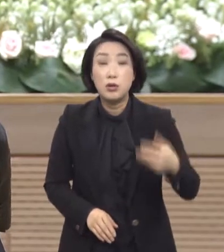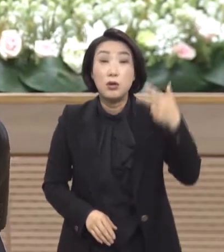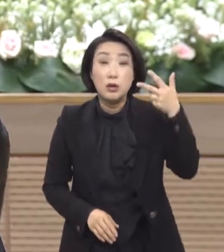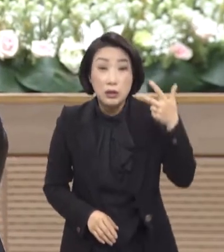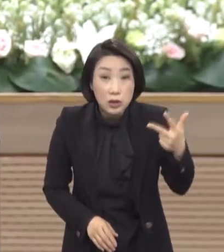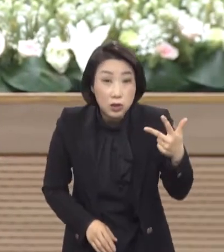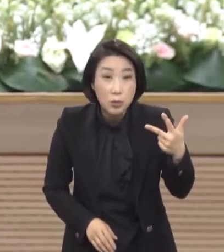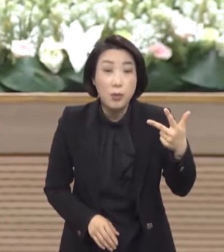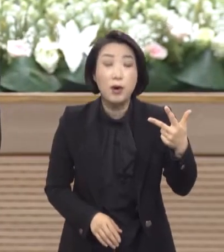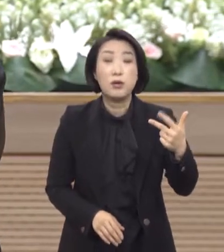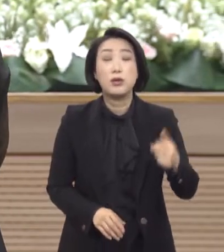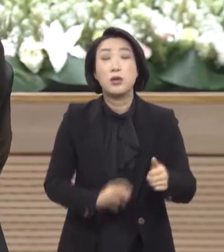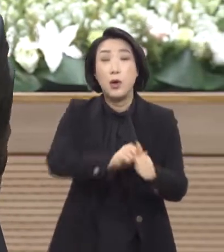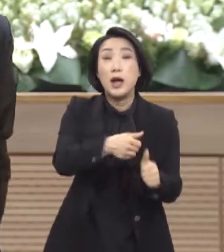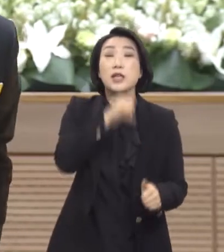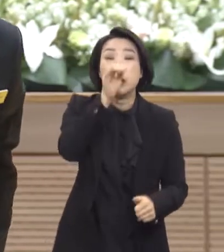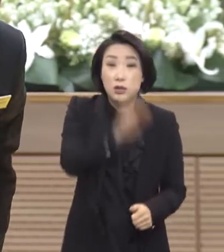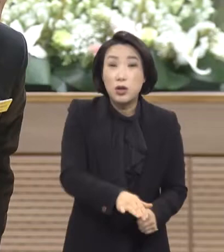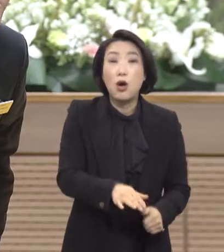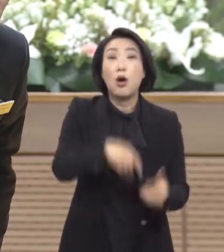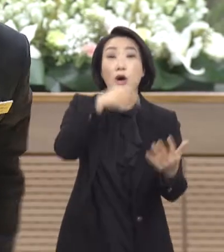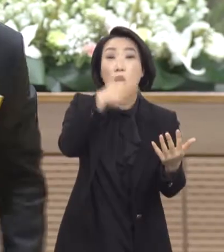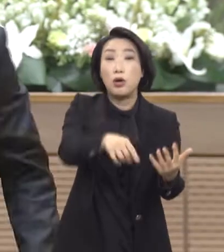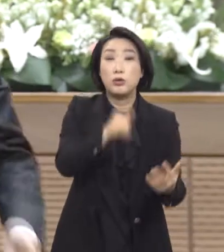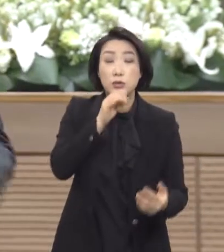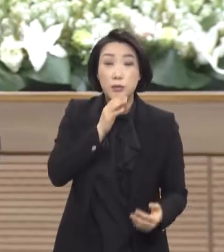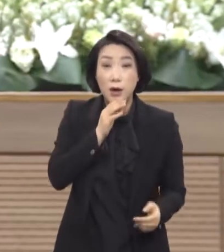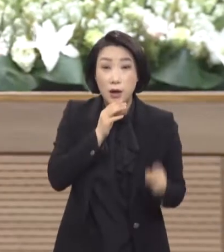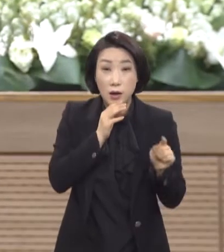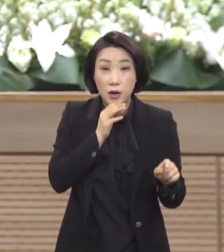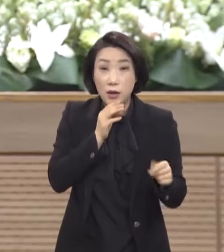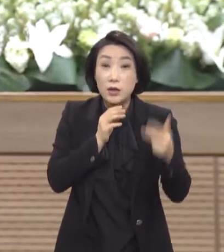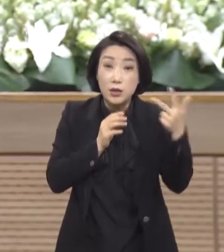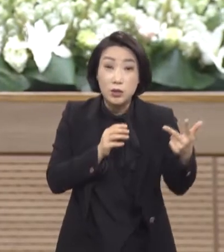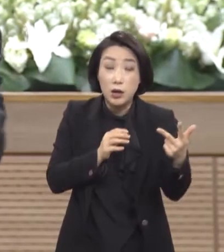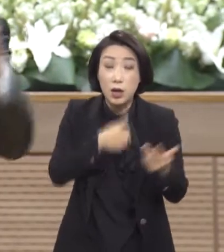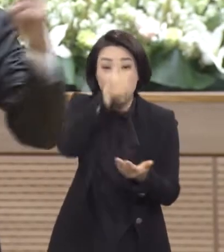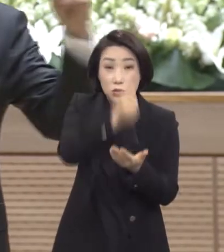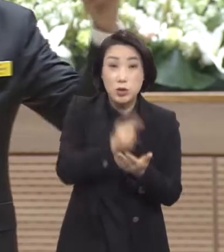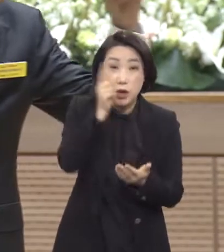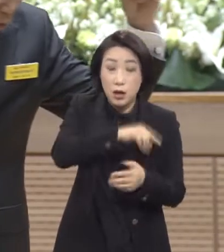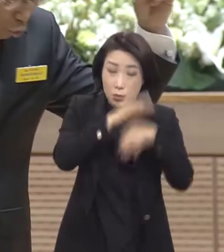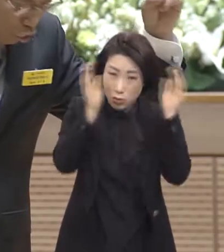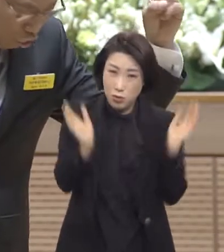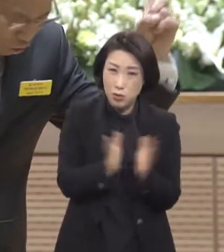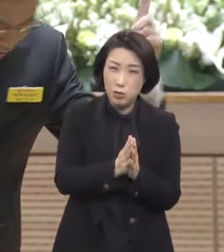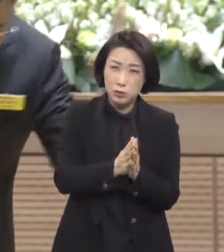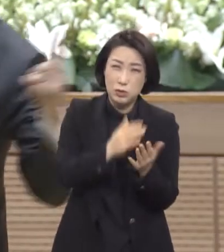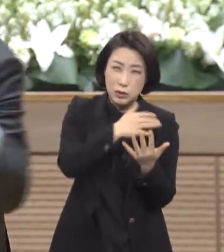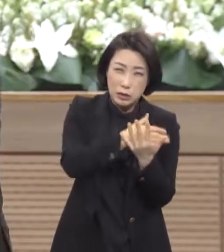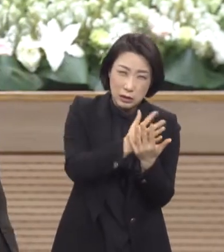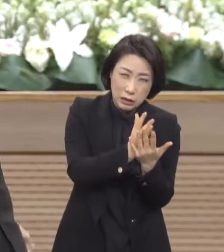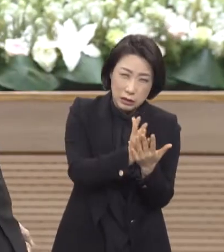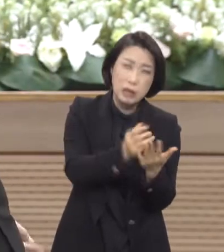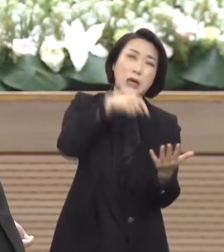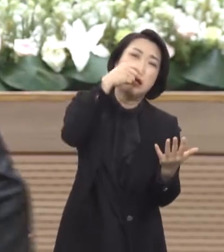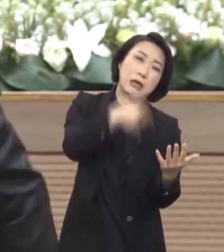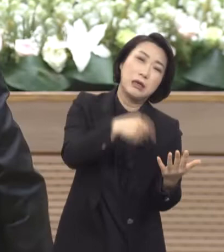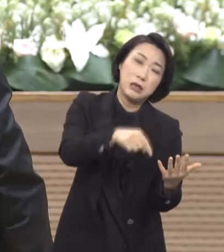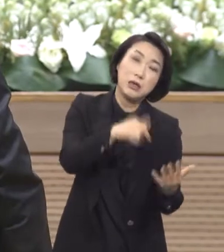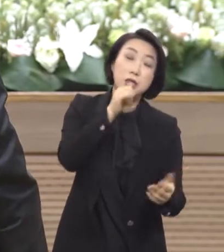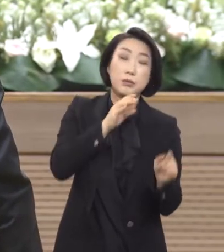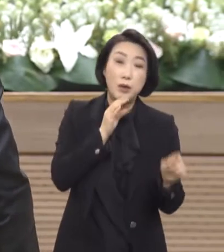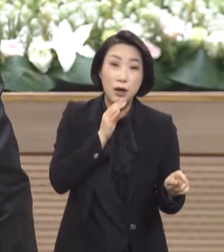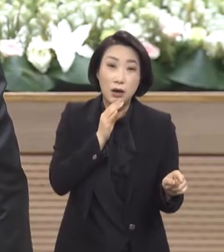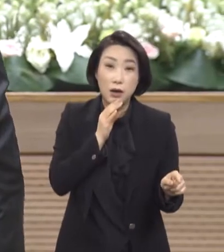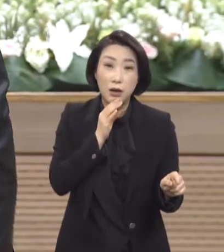번을 화에 있을진저를 말씀하시고 일곱 가지 죄악을 아주 정난하게